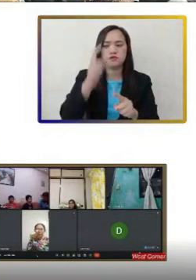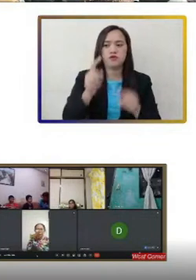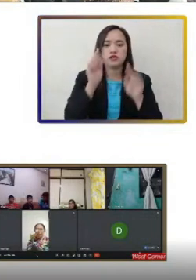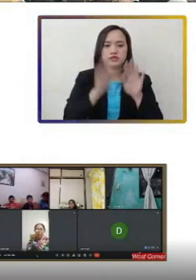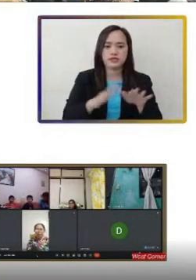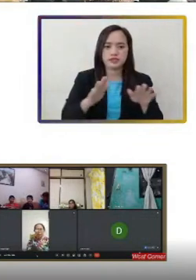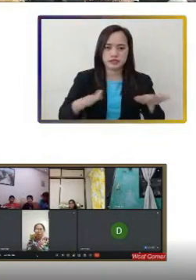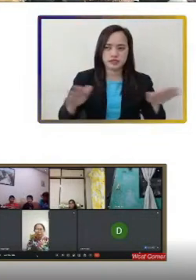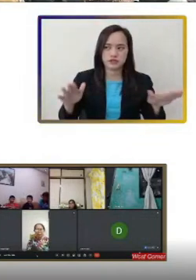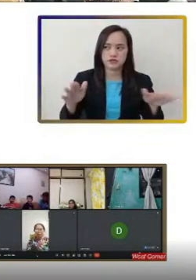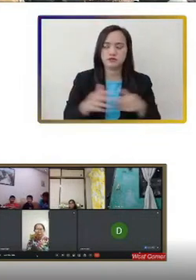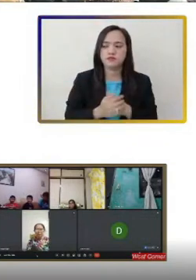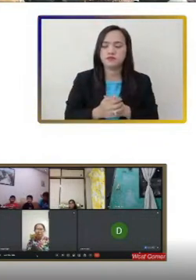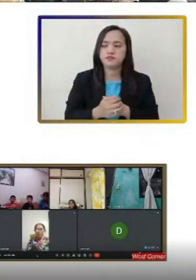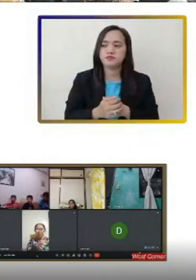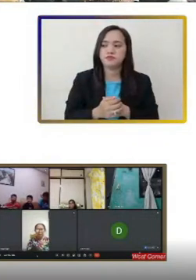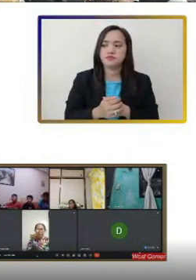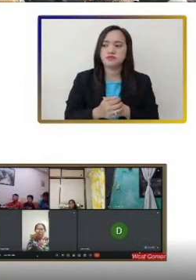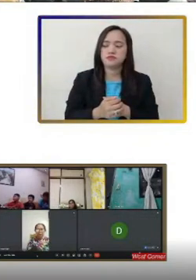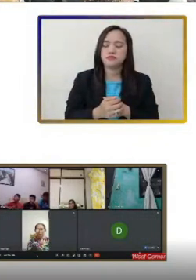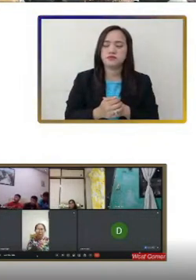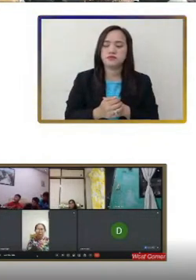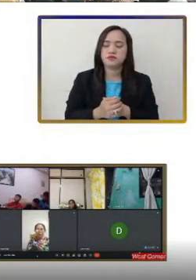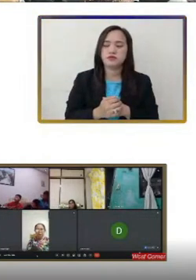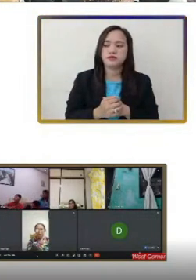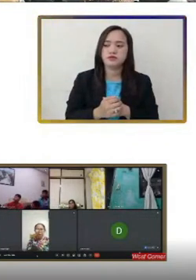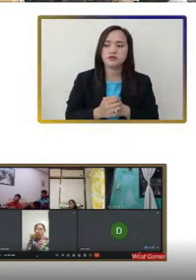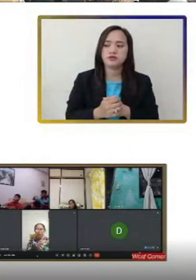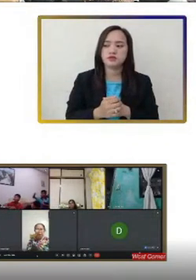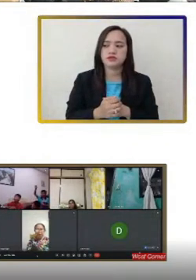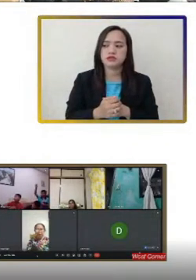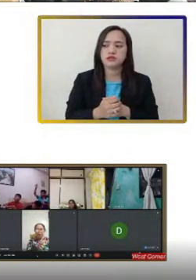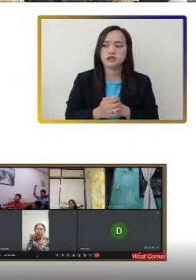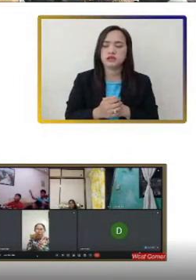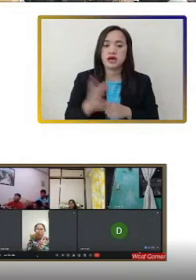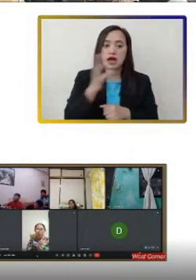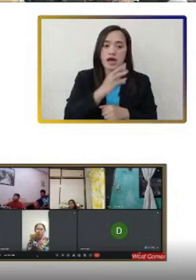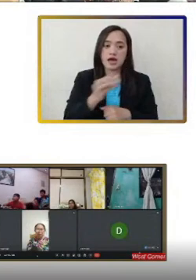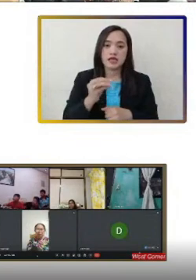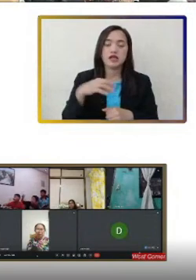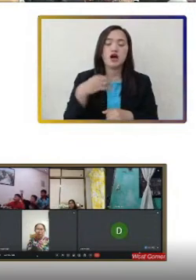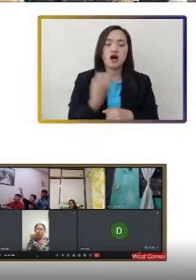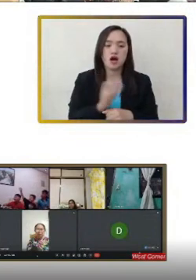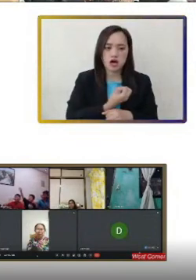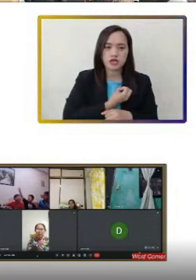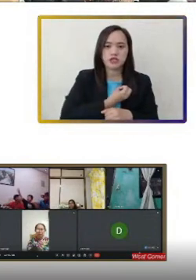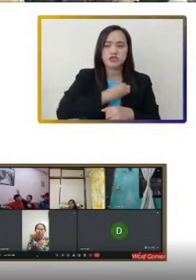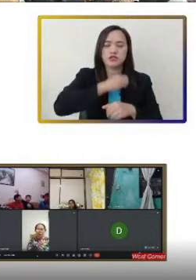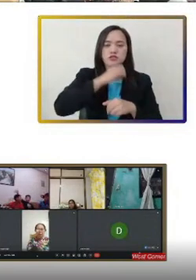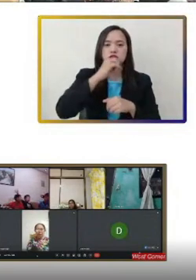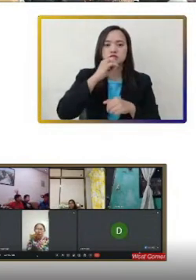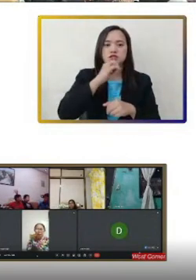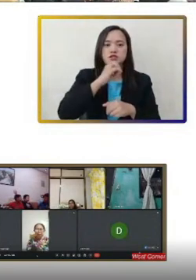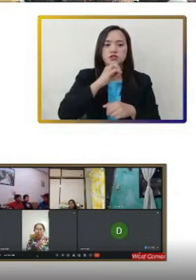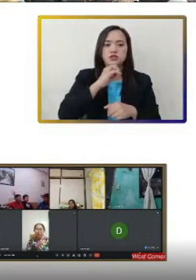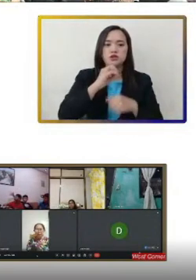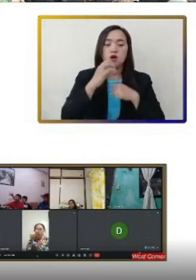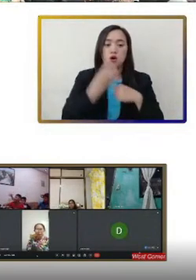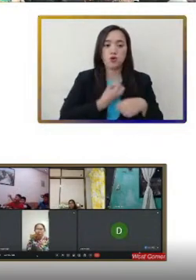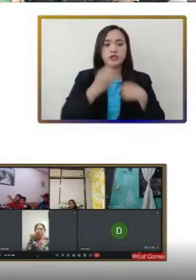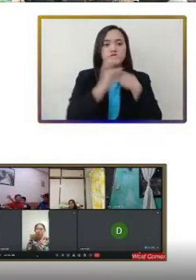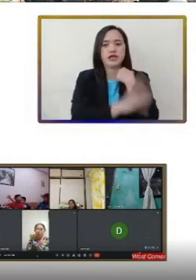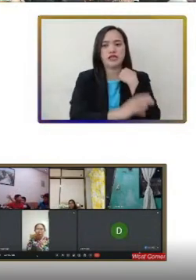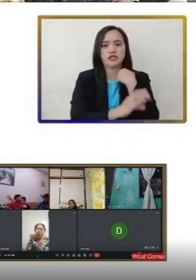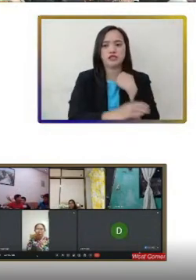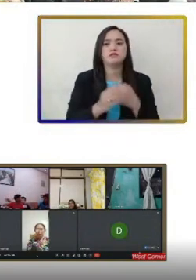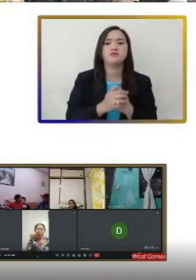yan, kapatid. Kung ang buong bansa po natin ay tatangkilikan ng programang ito. Sa larangan kasi